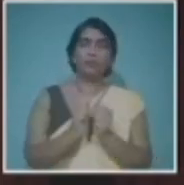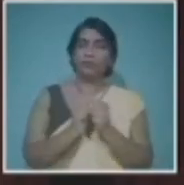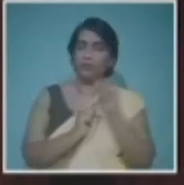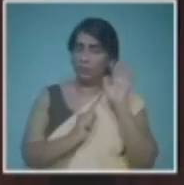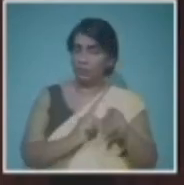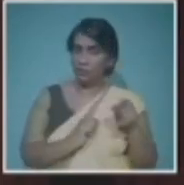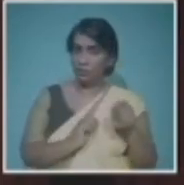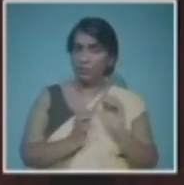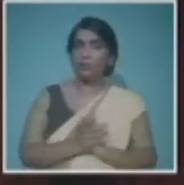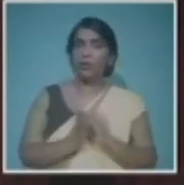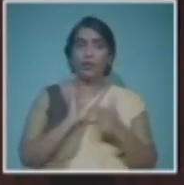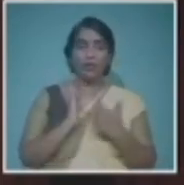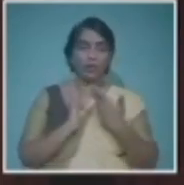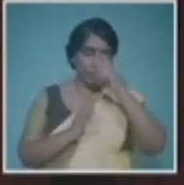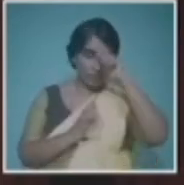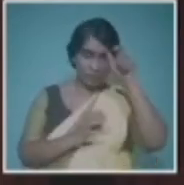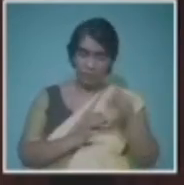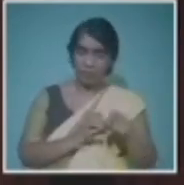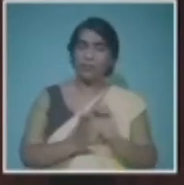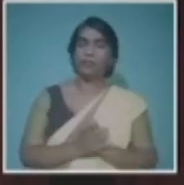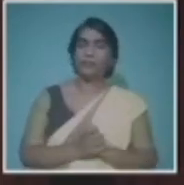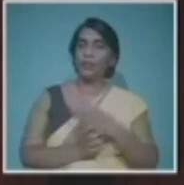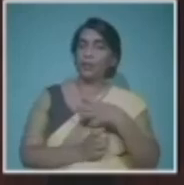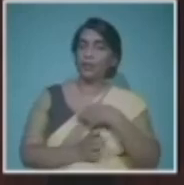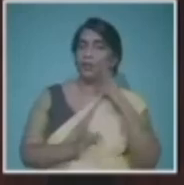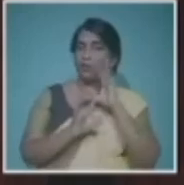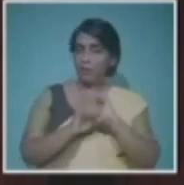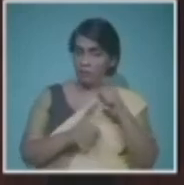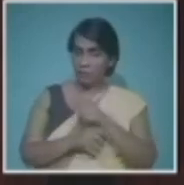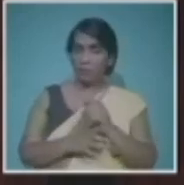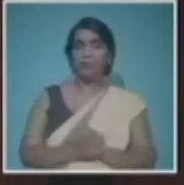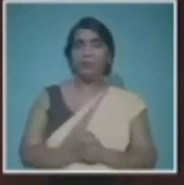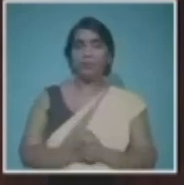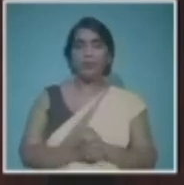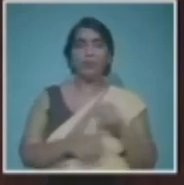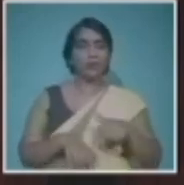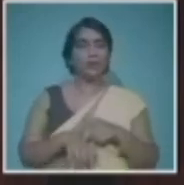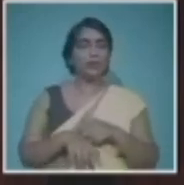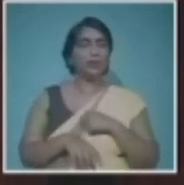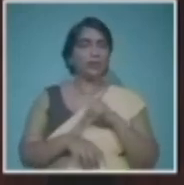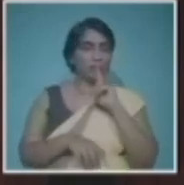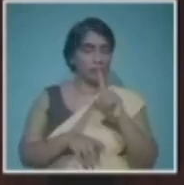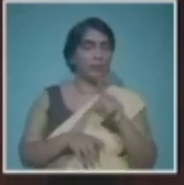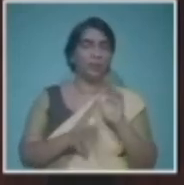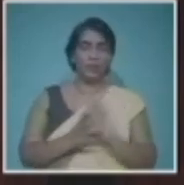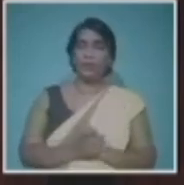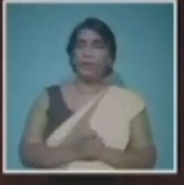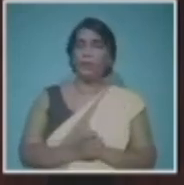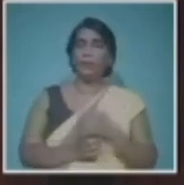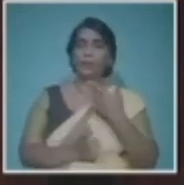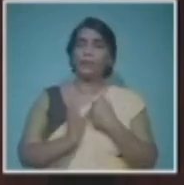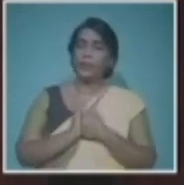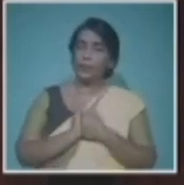කරපු උතුරේ රත්නසින්න මැතිතුමාගේ ශෝක ප්‍රකාශ යෝජනාව මේ මොහොතේ ඉදිරිපත් කරන වෙලාව තියෙනවා එතුමාට